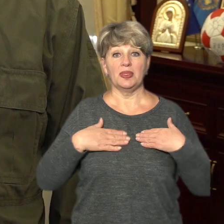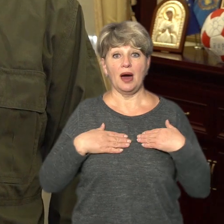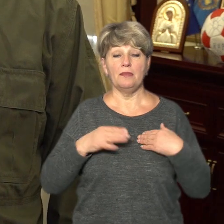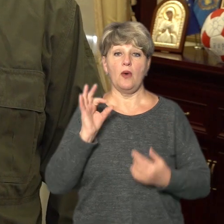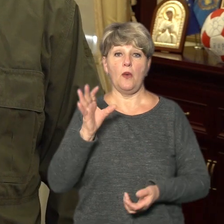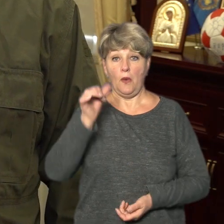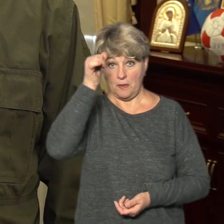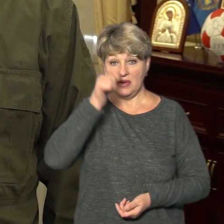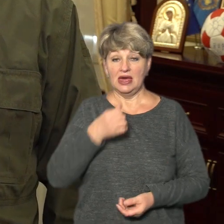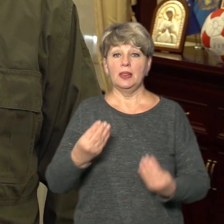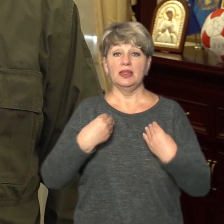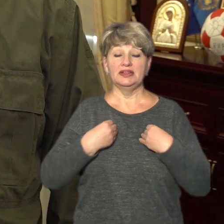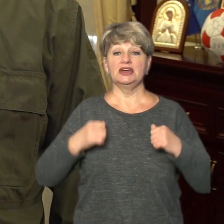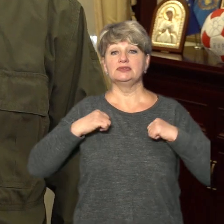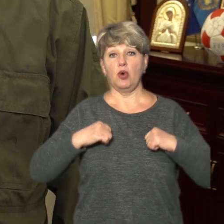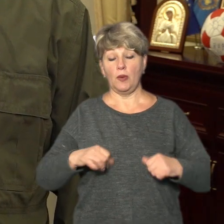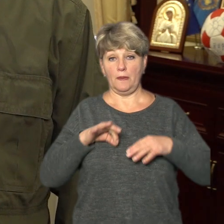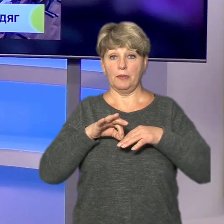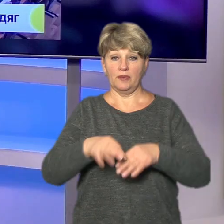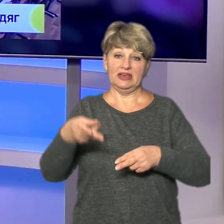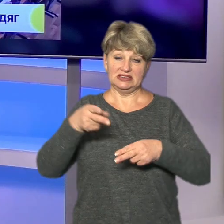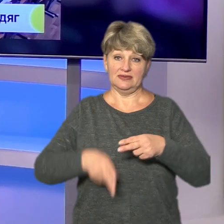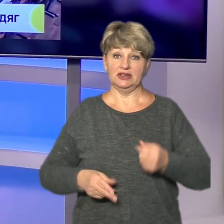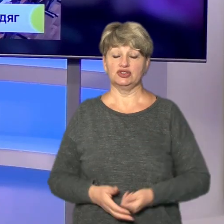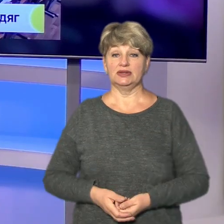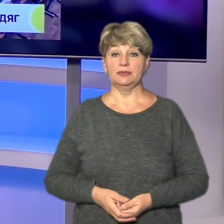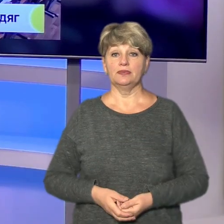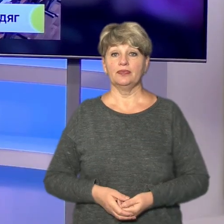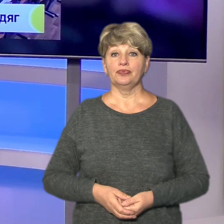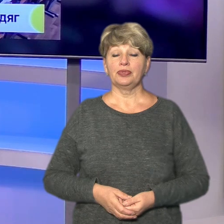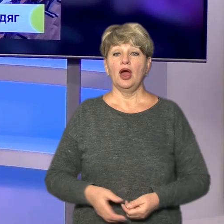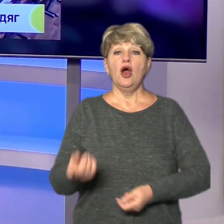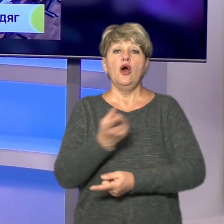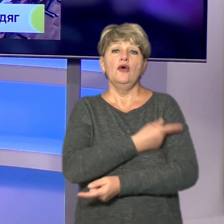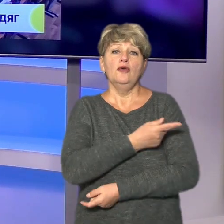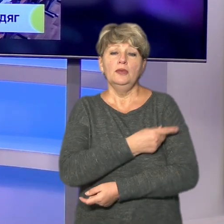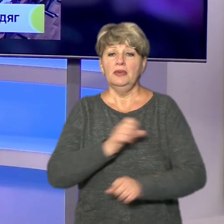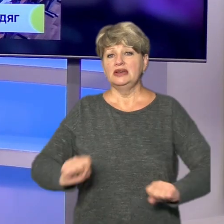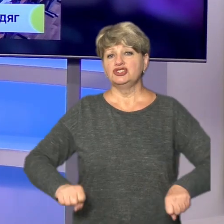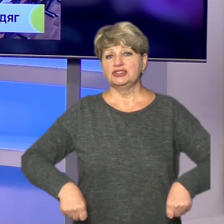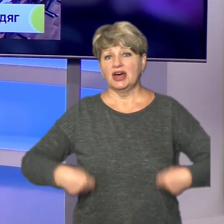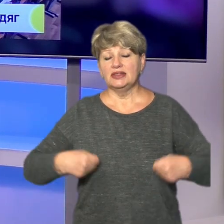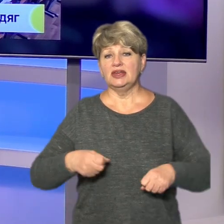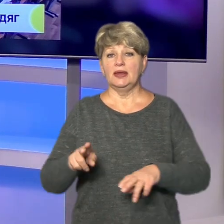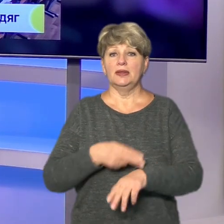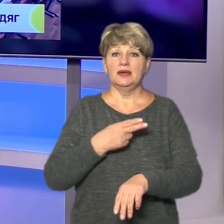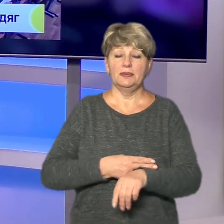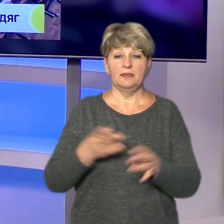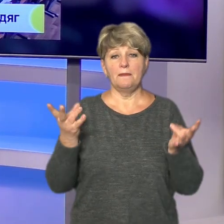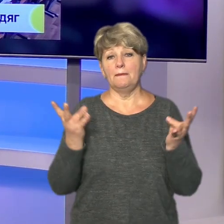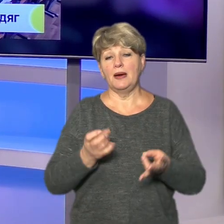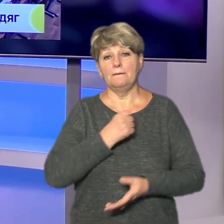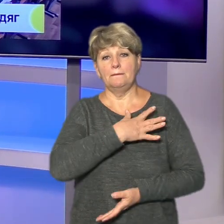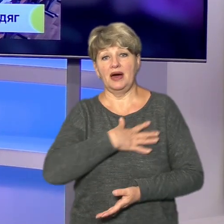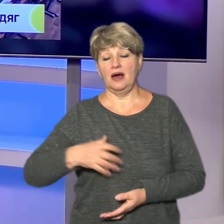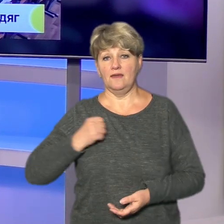надасть спокійно її провести і завершити футболки штани шкарпетки та білизна потрібні пораненим військовим